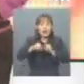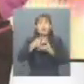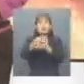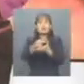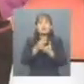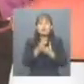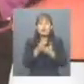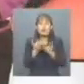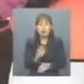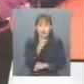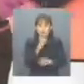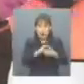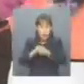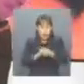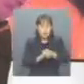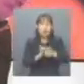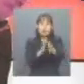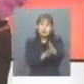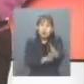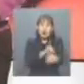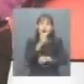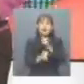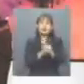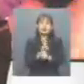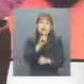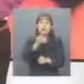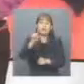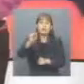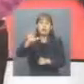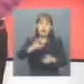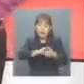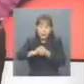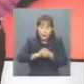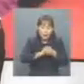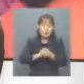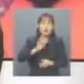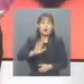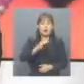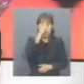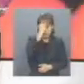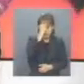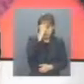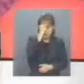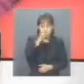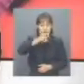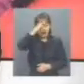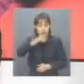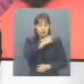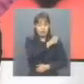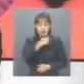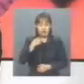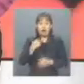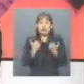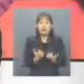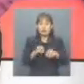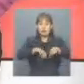มพันธ์ที่ยาวนานถึง125ปีแล้วค่ะเป็นความสัมพันธ์ทางการทูตไทยญี่ปุ่นนะคะครั้งนี้จัดเฉลิมฉลองยิ่งใหญ่ด้วยการแสด